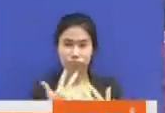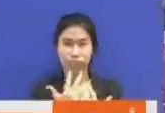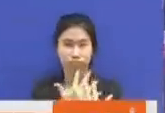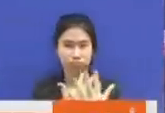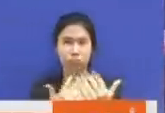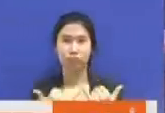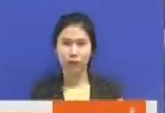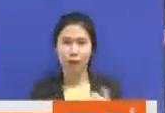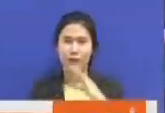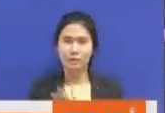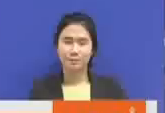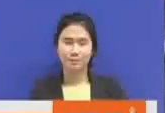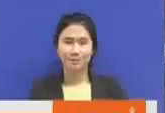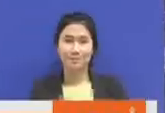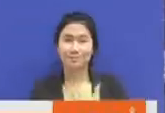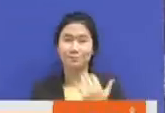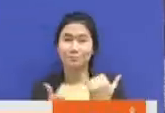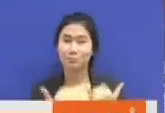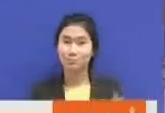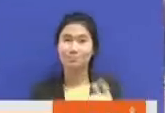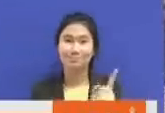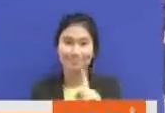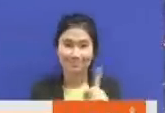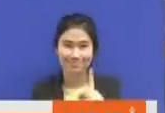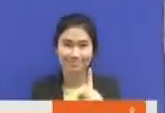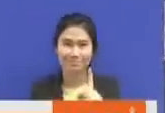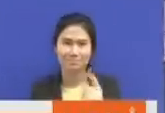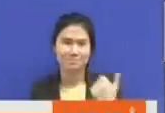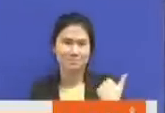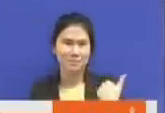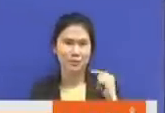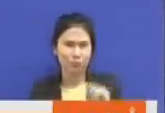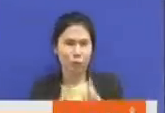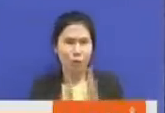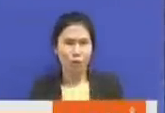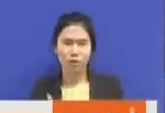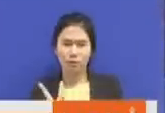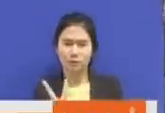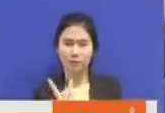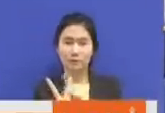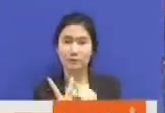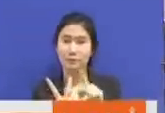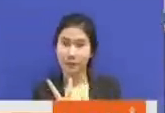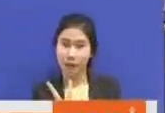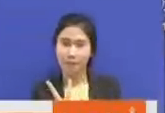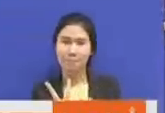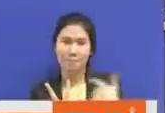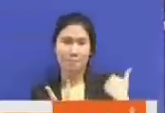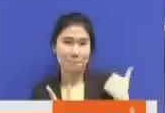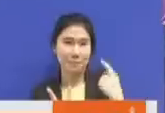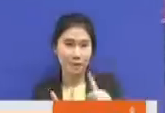ตอนนี้เราขาดก็คือแค่ 3ท่านคือเรามี